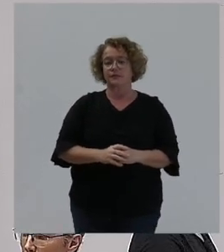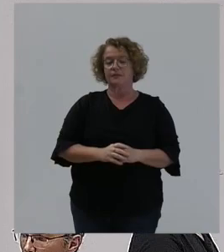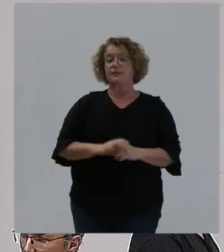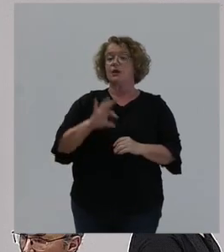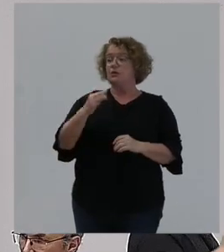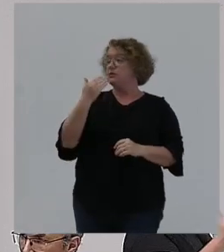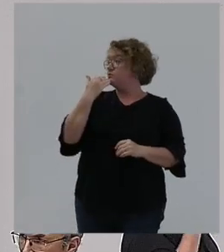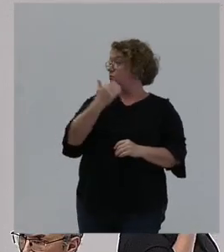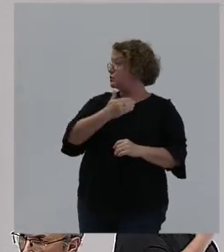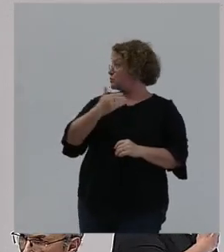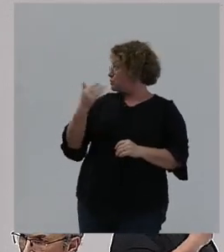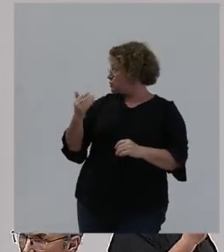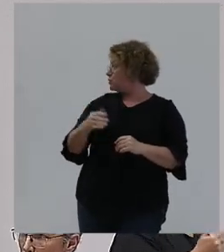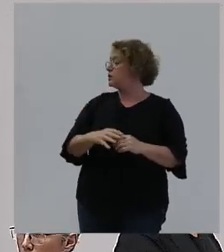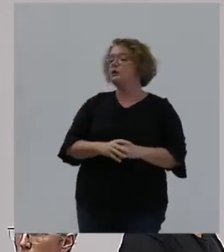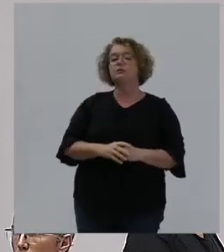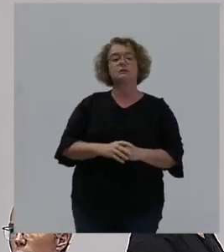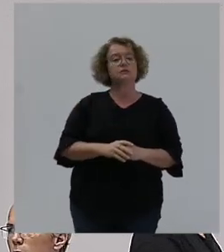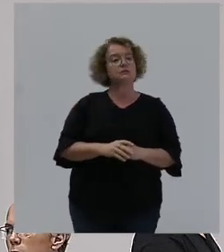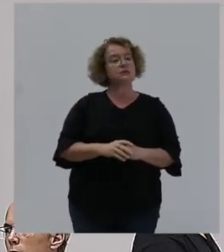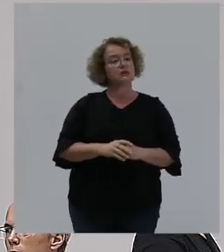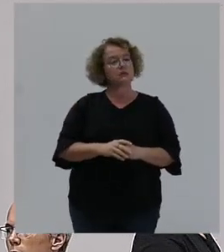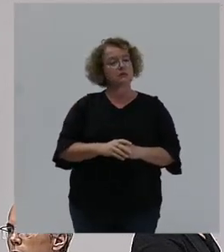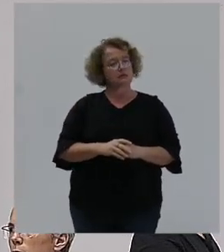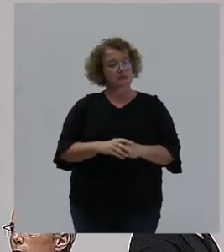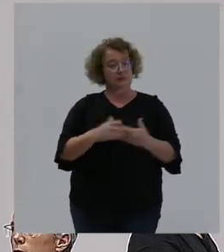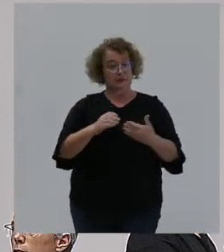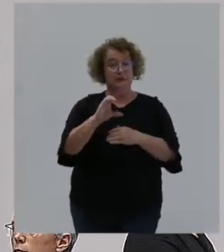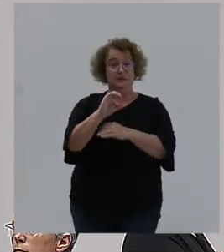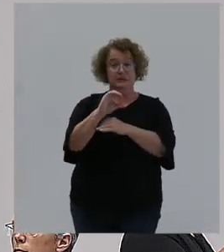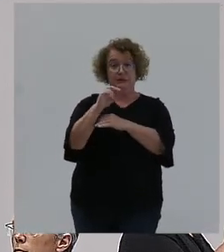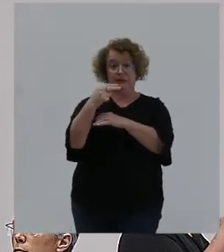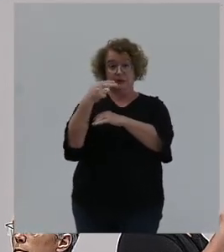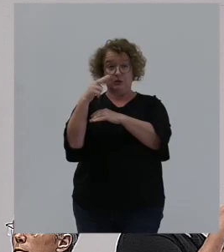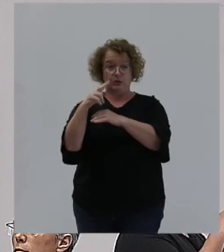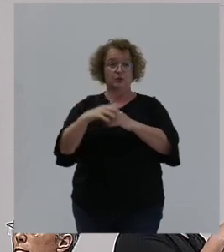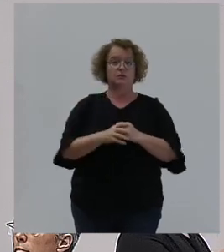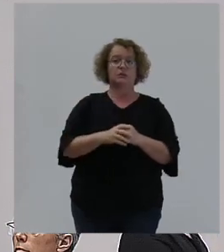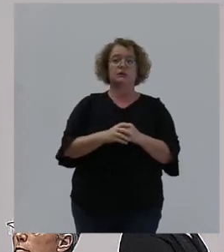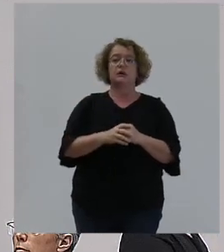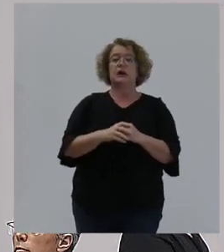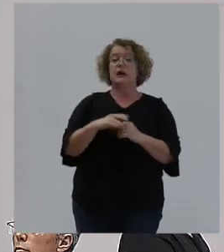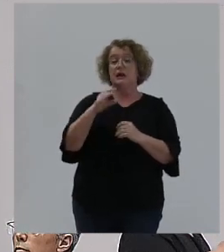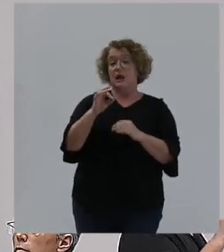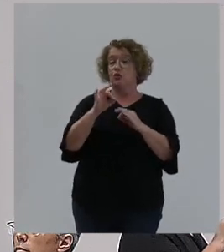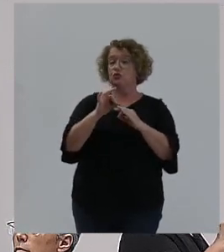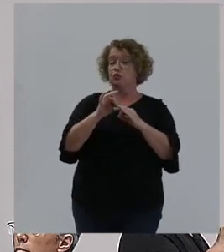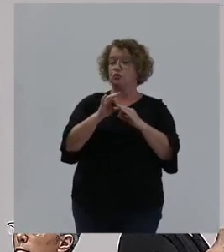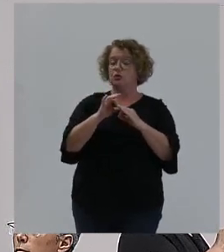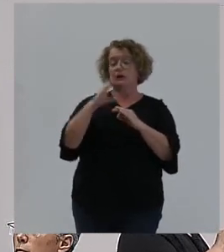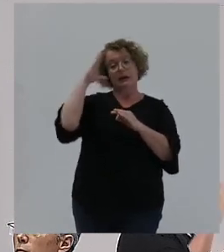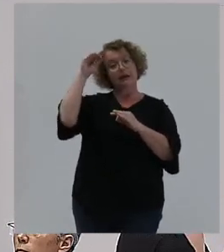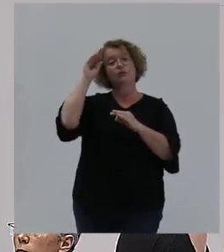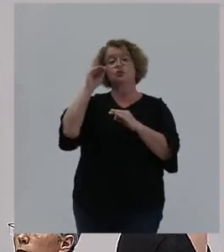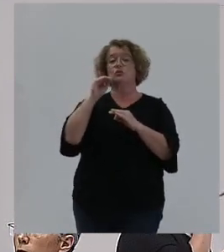Oui, bonjour à tous. Donc Frédéric Hoffmann, représentant pour la CEVU. Effectivement, la consultation des